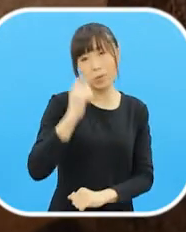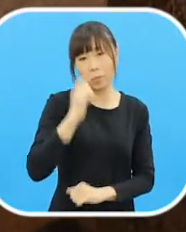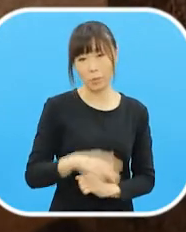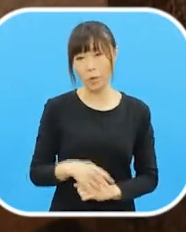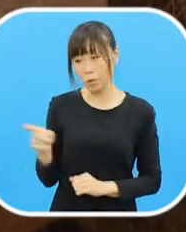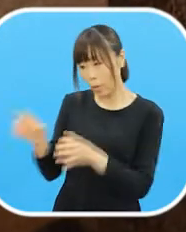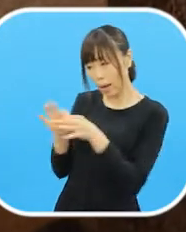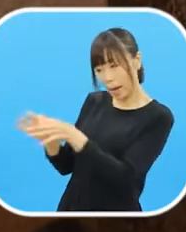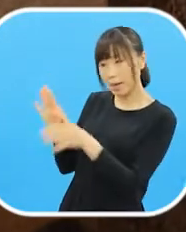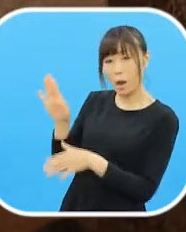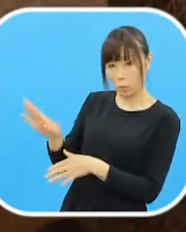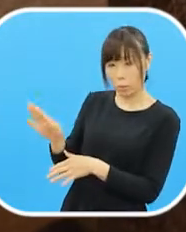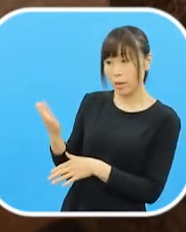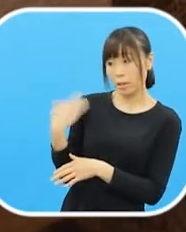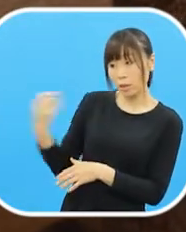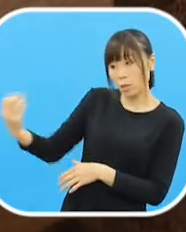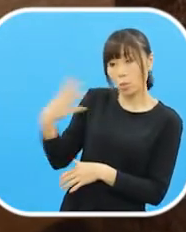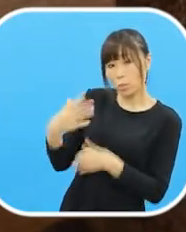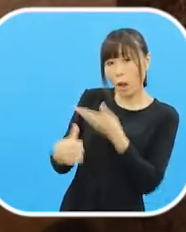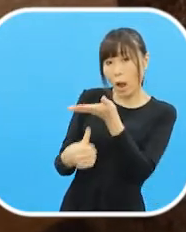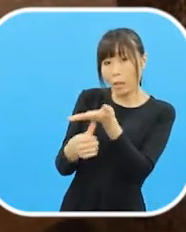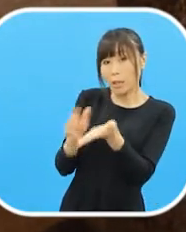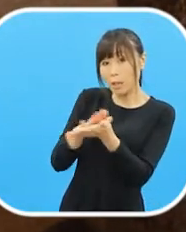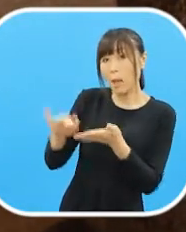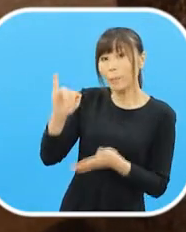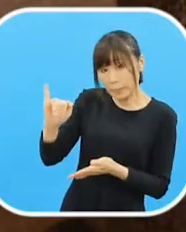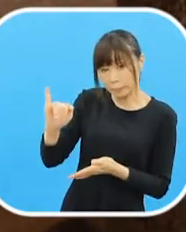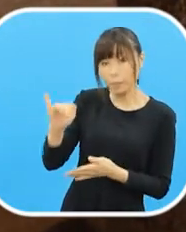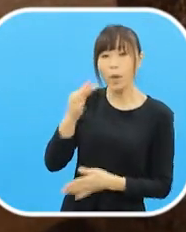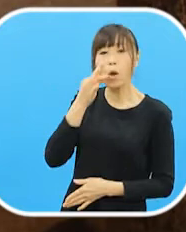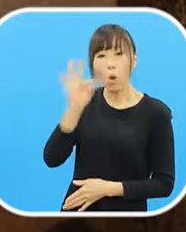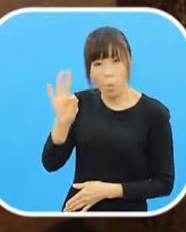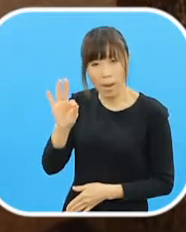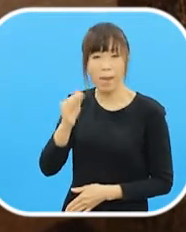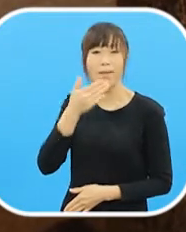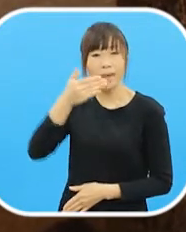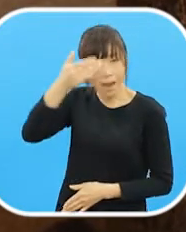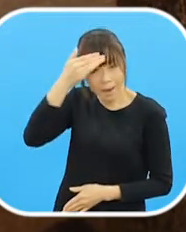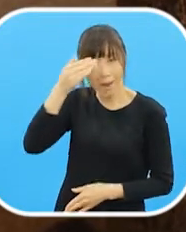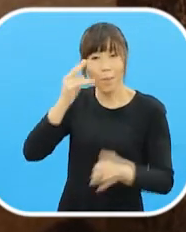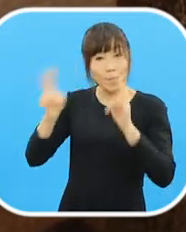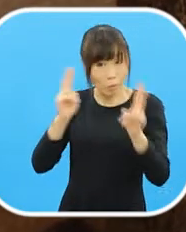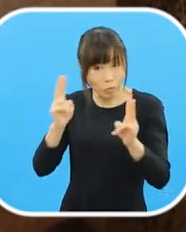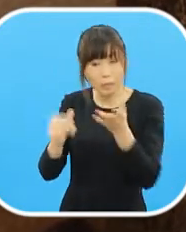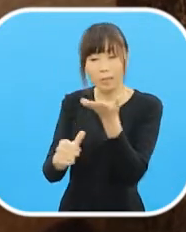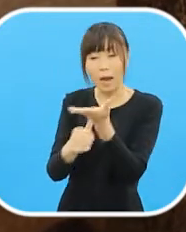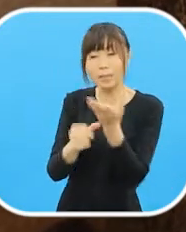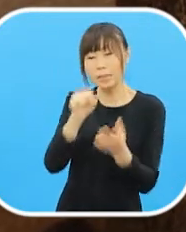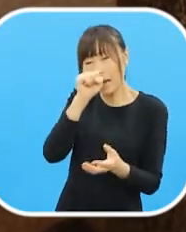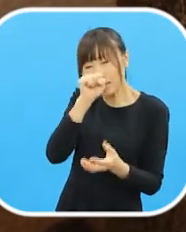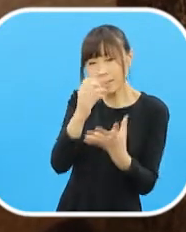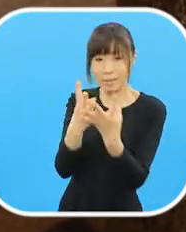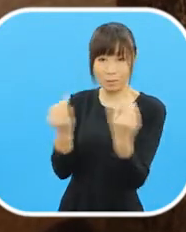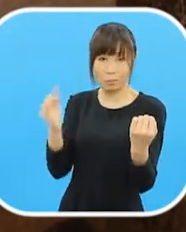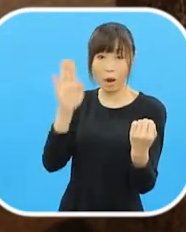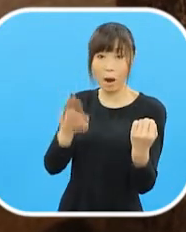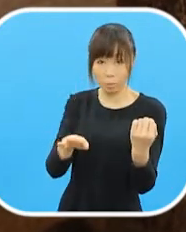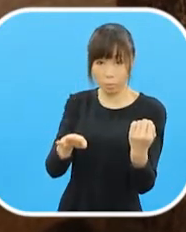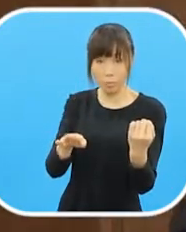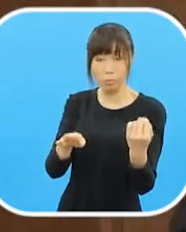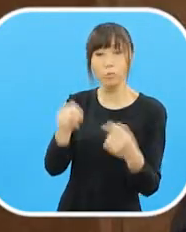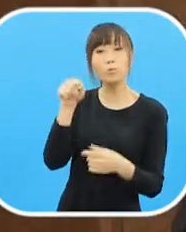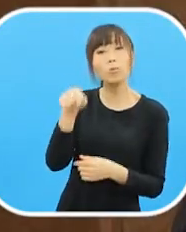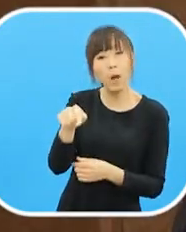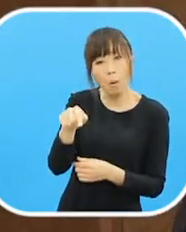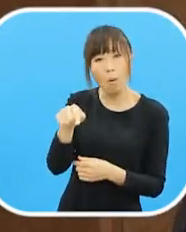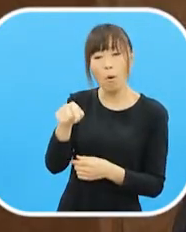ば秋田は今知事がおっしゃった秋田美人だとか、お米、お酒、お祭り、いろんないいものがありますよね。でそういうものを私